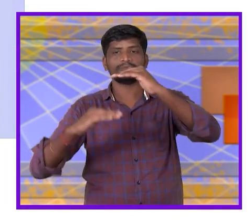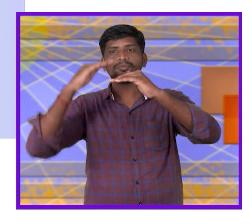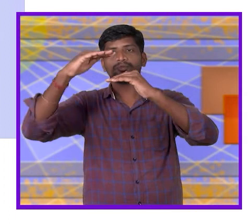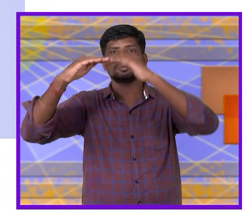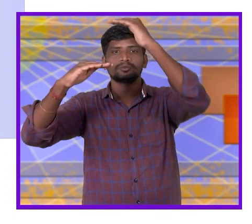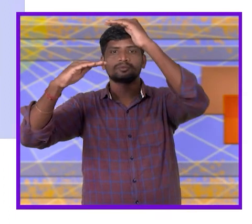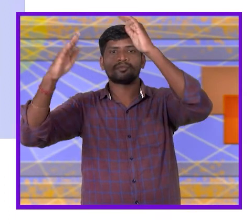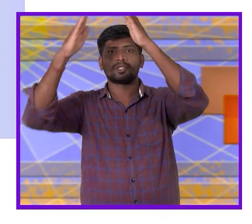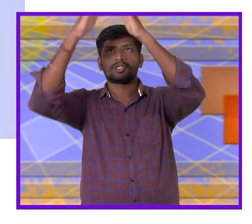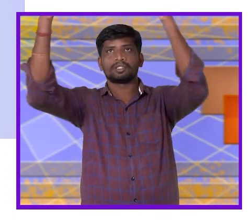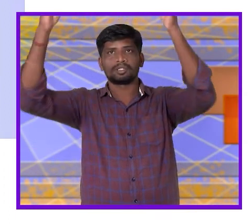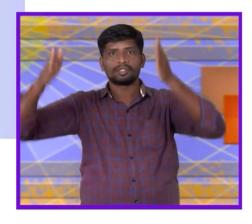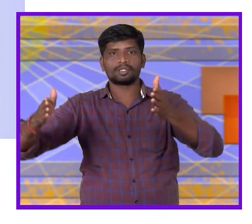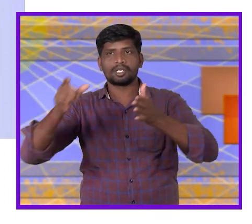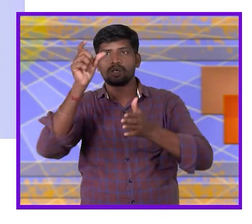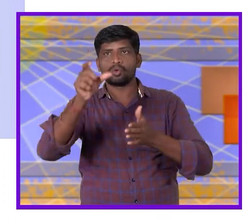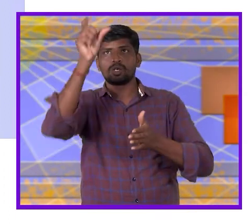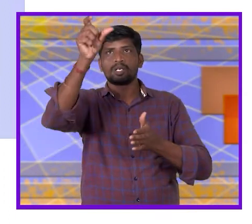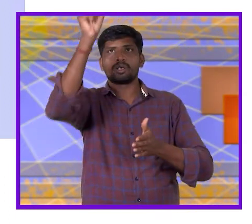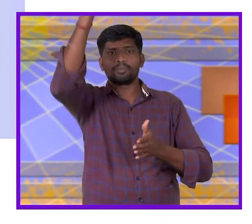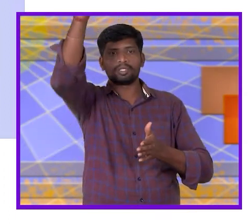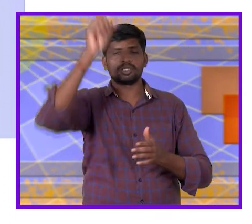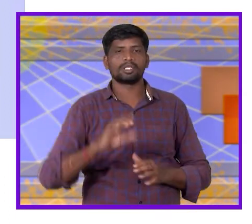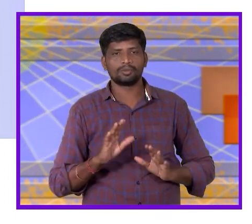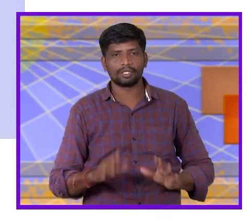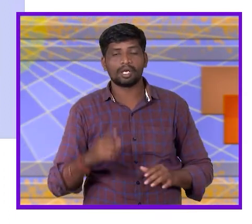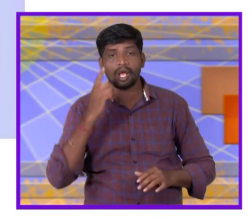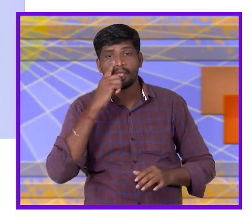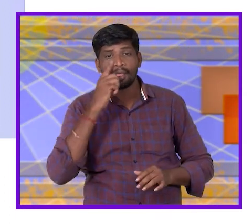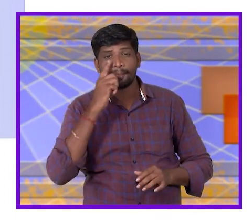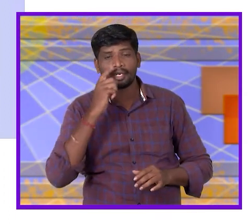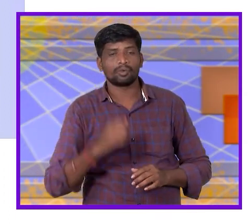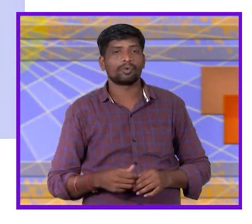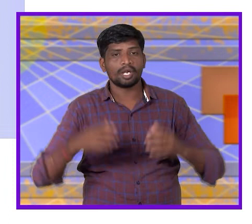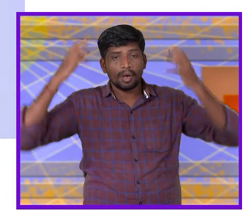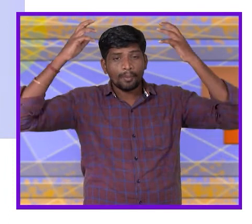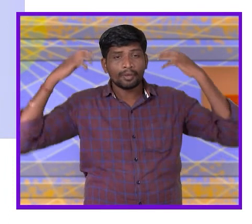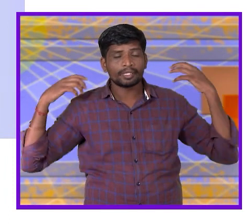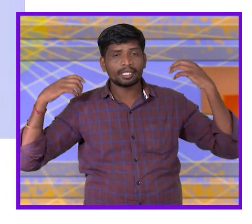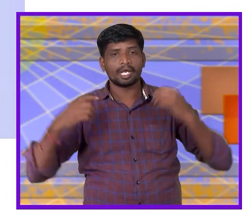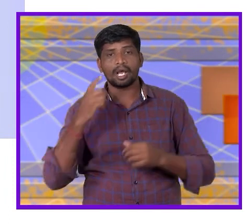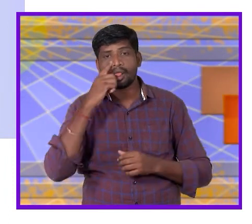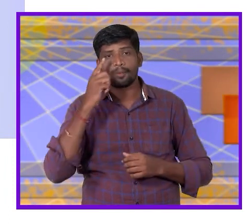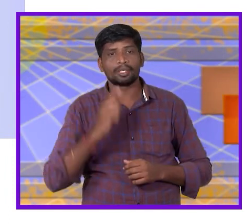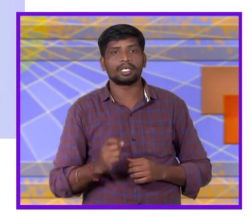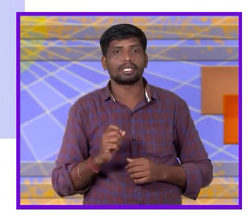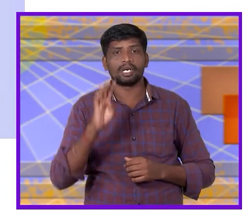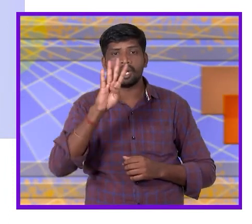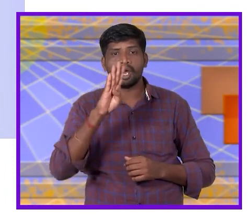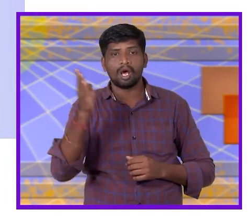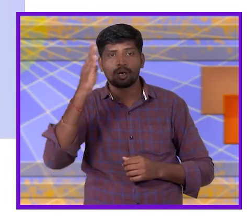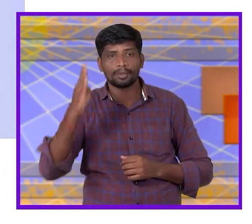ஏழு நிலை மாடங்கள் வடிவமைக்கப்பட்டிருக்கிறது. அதில் கண்ணகியினுடைய வாழ்க்கையை சித்திகரிக்கக்கூடிய அளவுக்கு 49